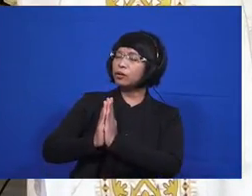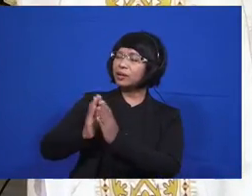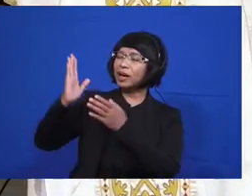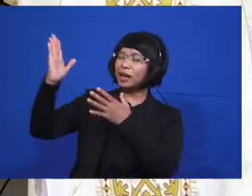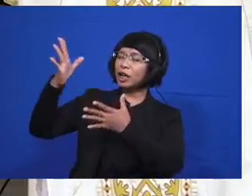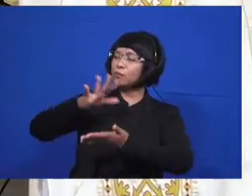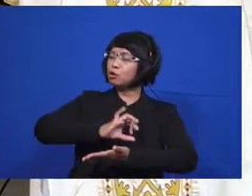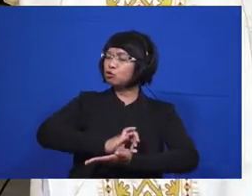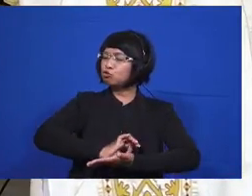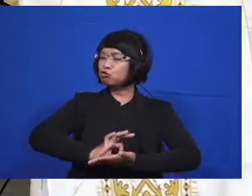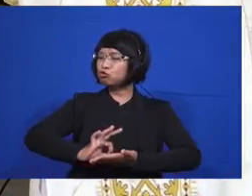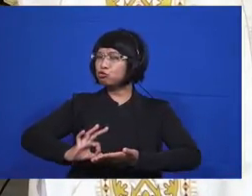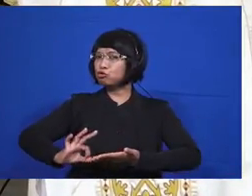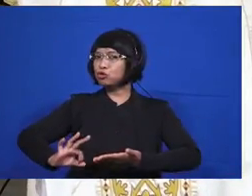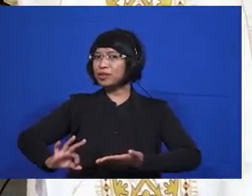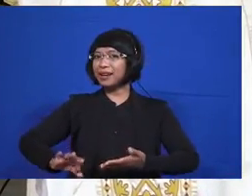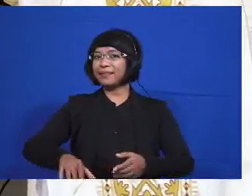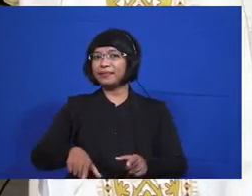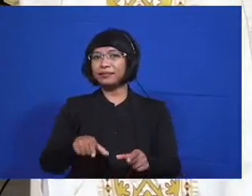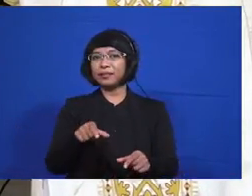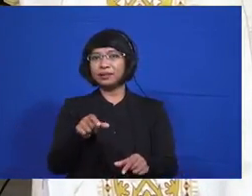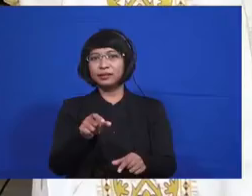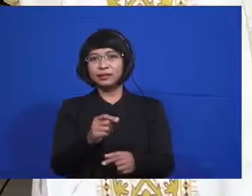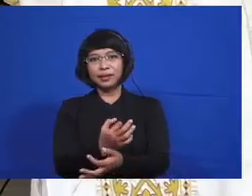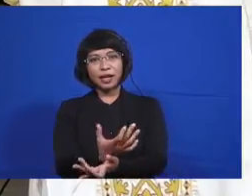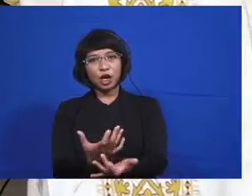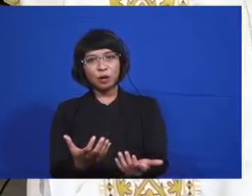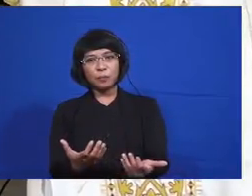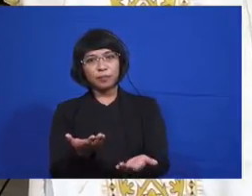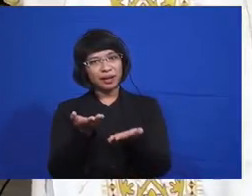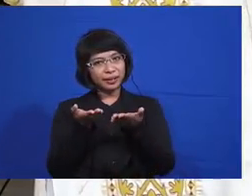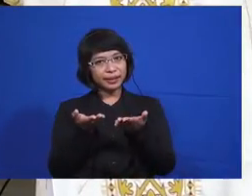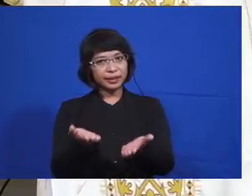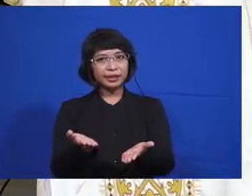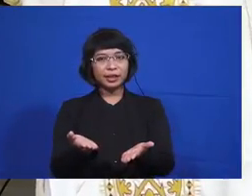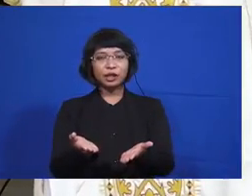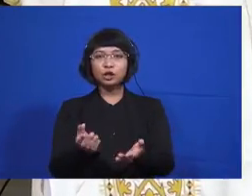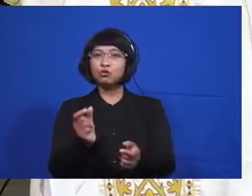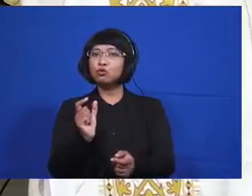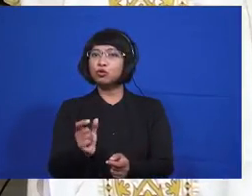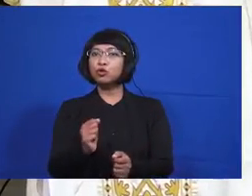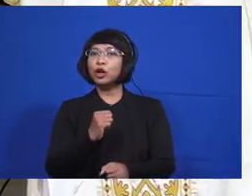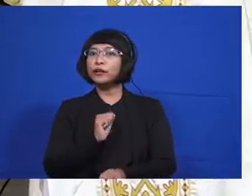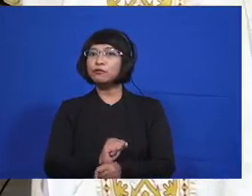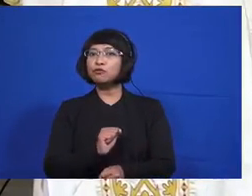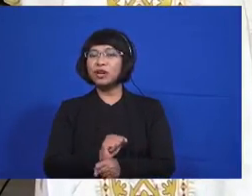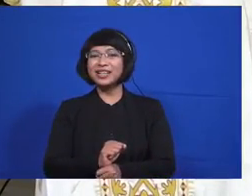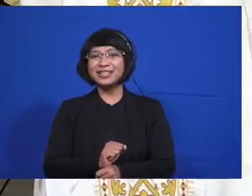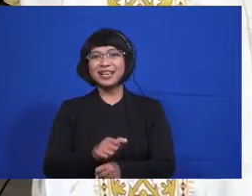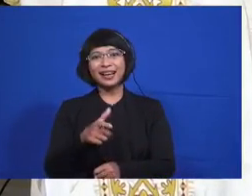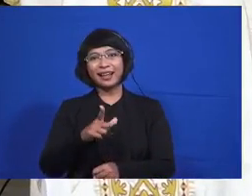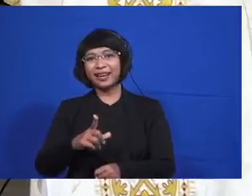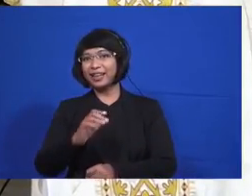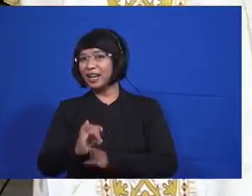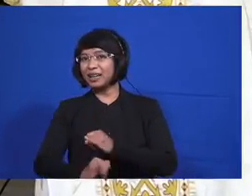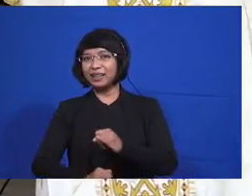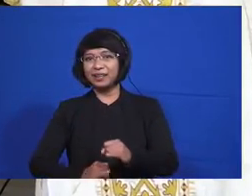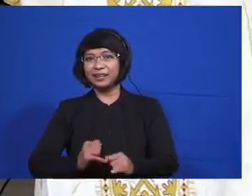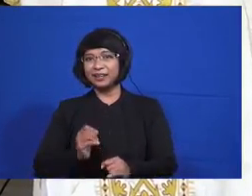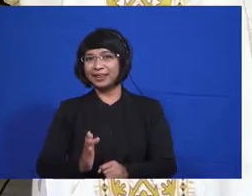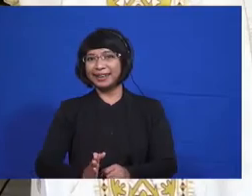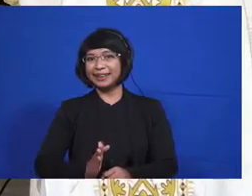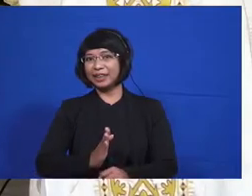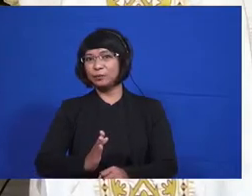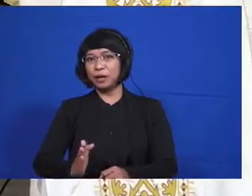mentahbiskan hamba-hambanya yang lemah ini ke dalam tugas pelayanan imam.